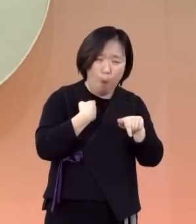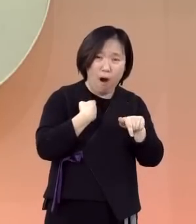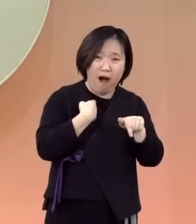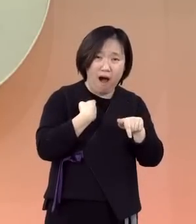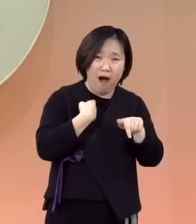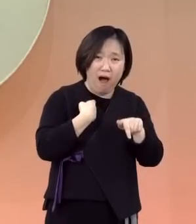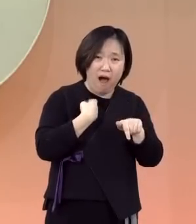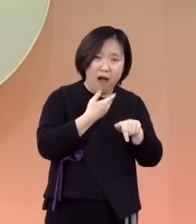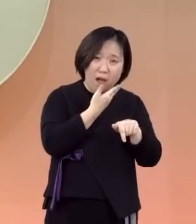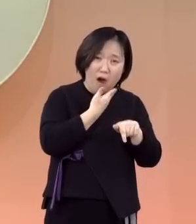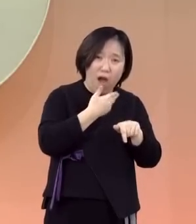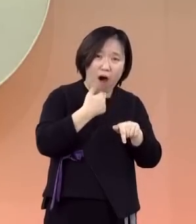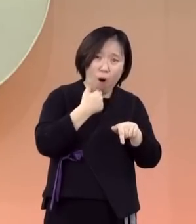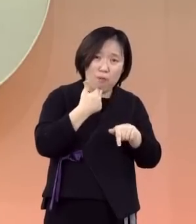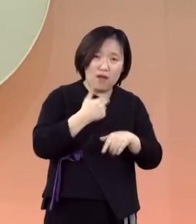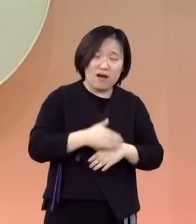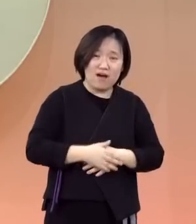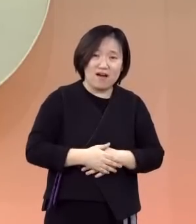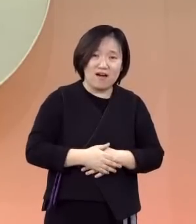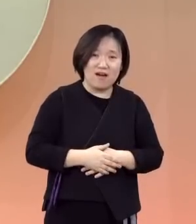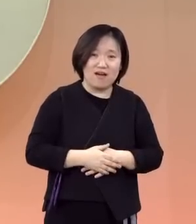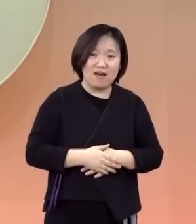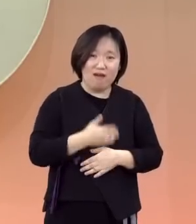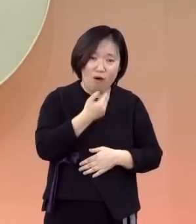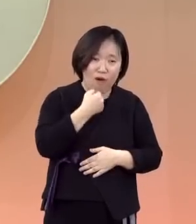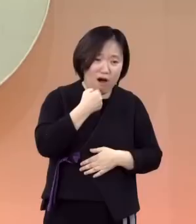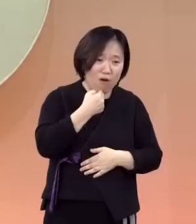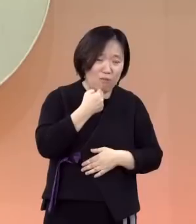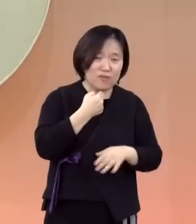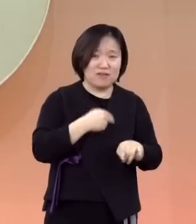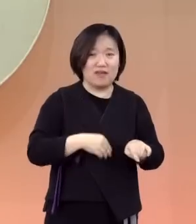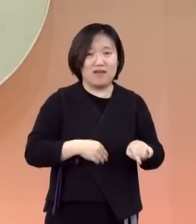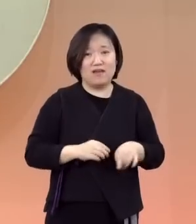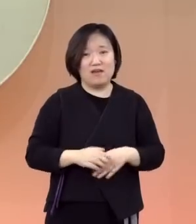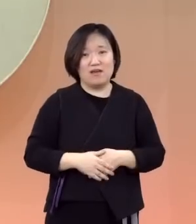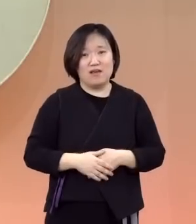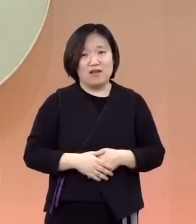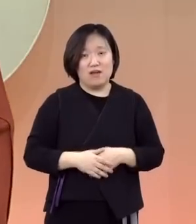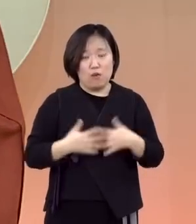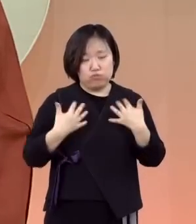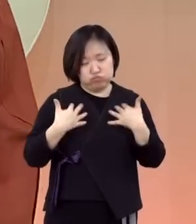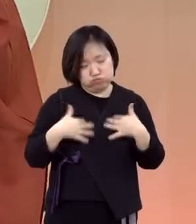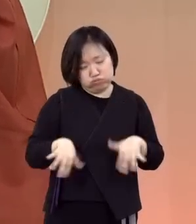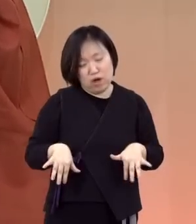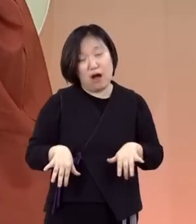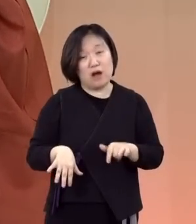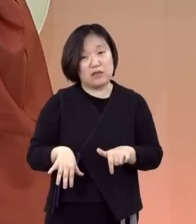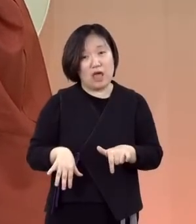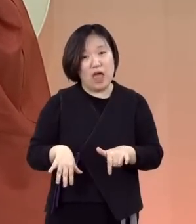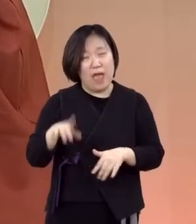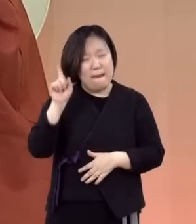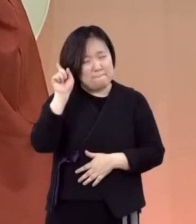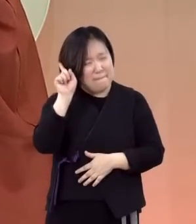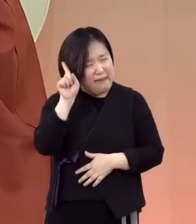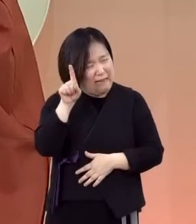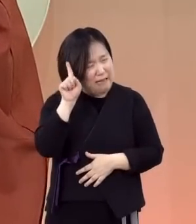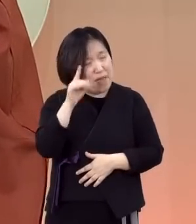적어도며칠은쉬어야하지않을까요?며칠간휴식을취한후 ,그는단한번도빠짐없이매일3,000번씩활을쏘았다